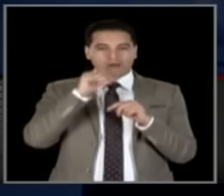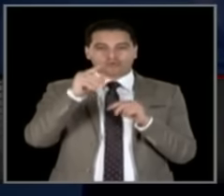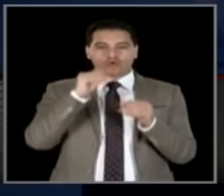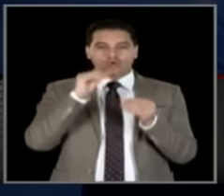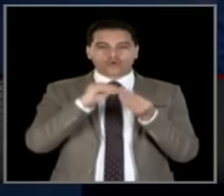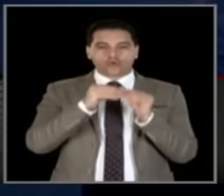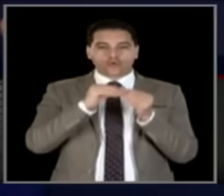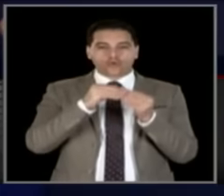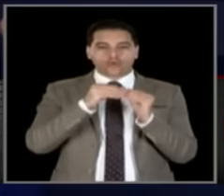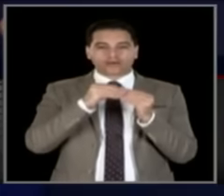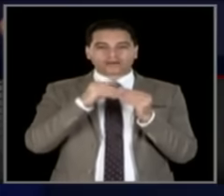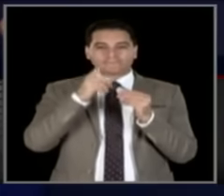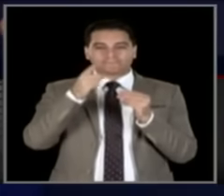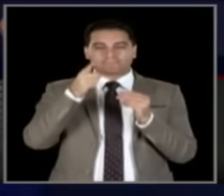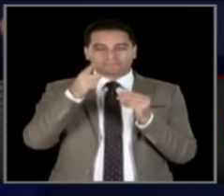1000.